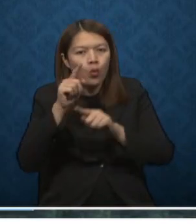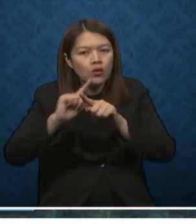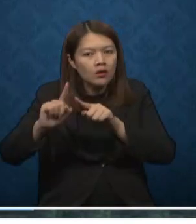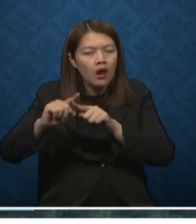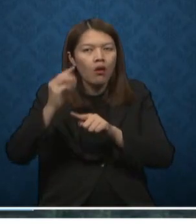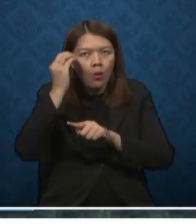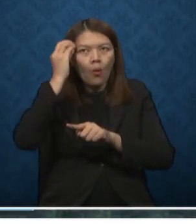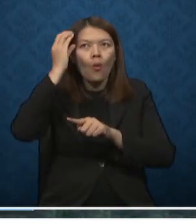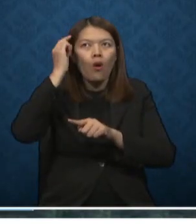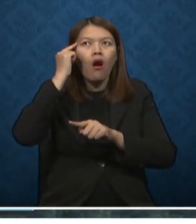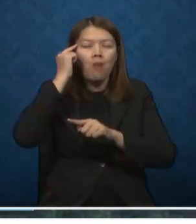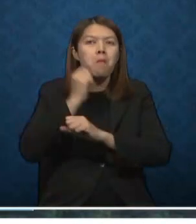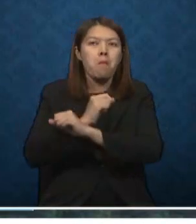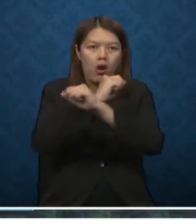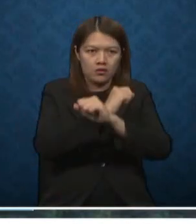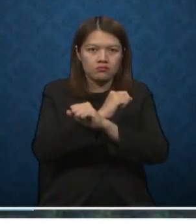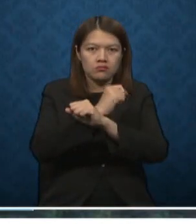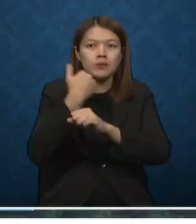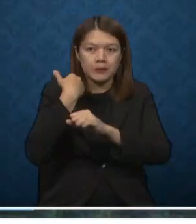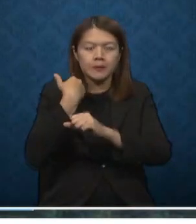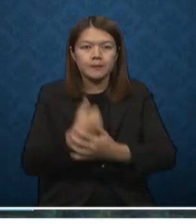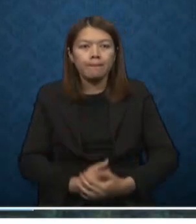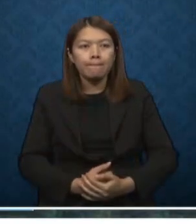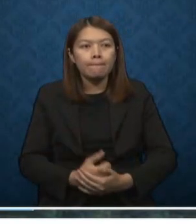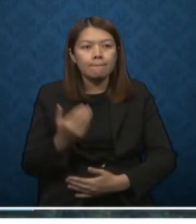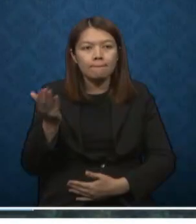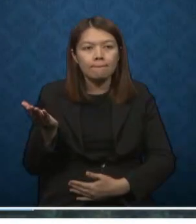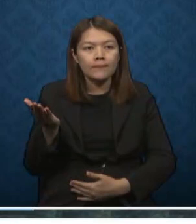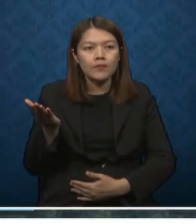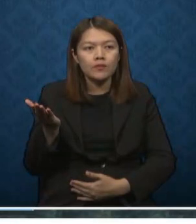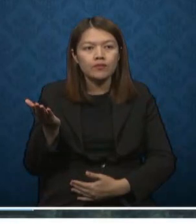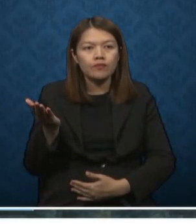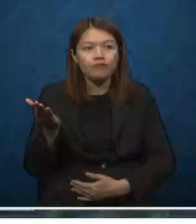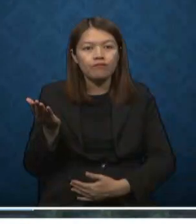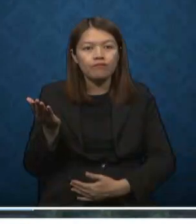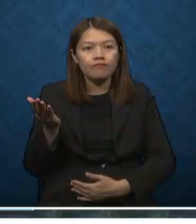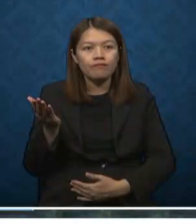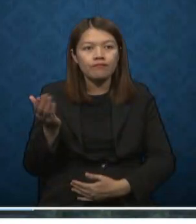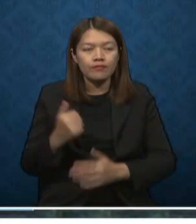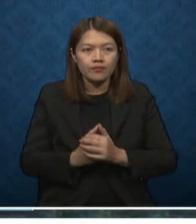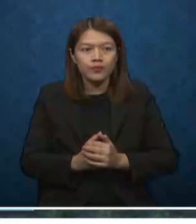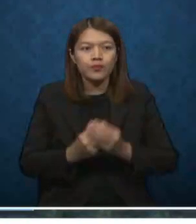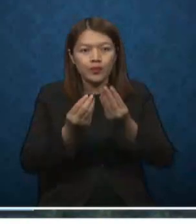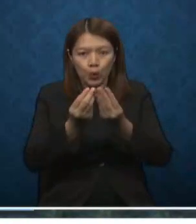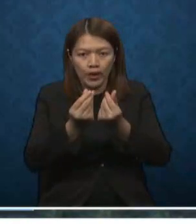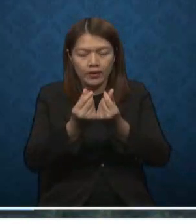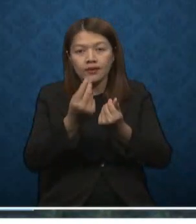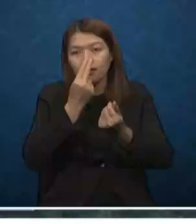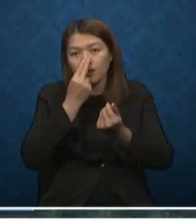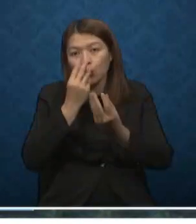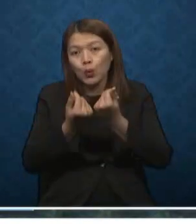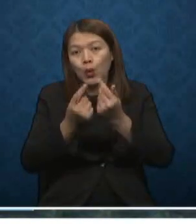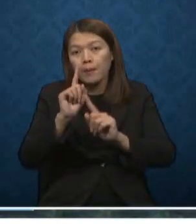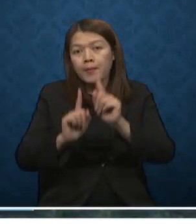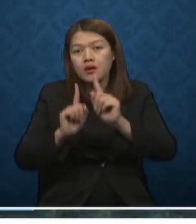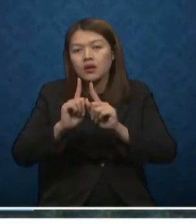การรู้เท่าทันสื่อสไลด์ต่อไปนะครับตัวนี้นะครับที่จะเป็นตัวเลขที่ยืนยันได้ว่